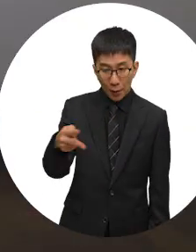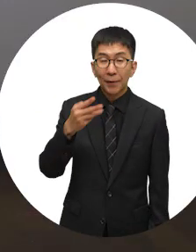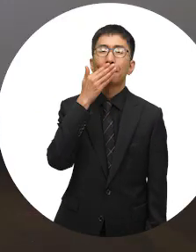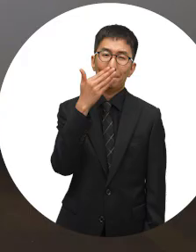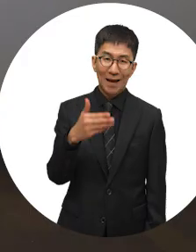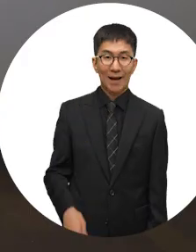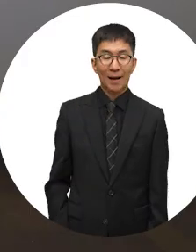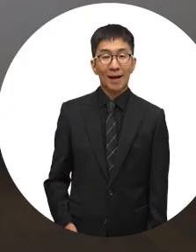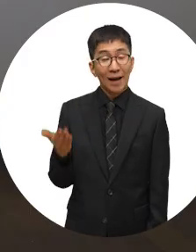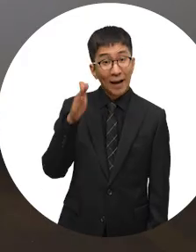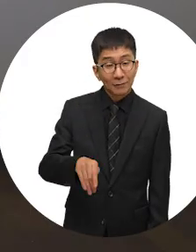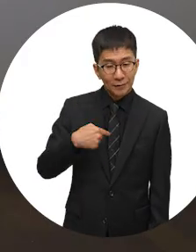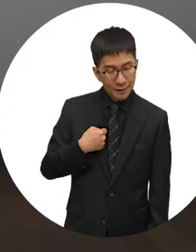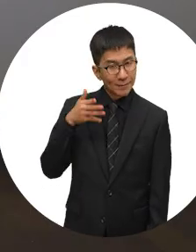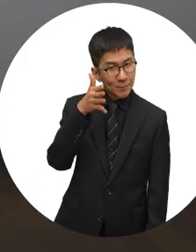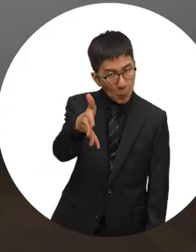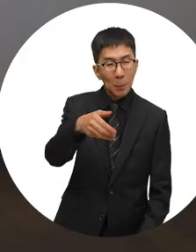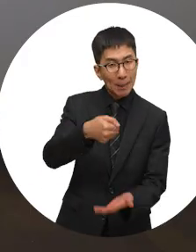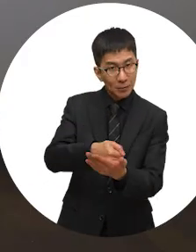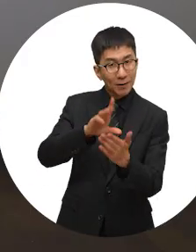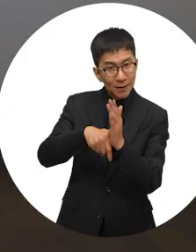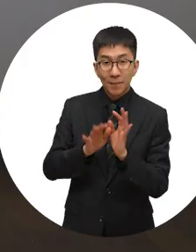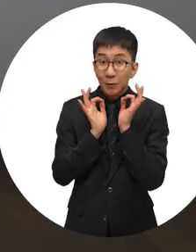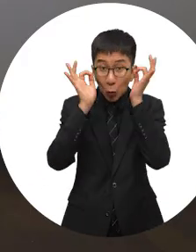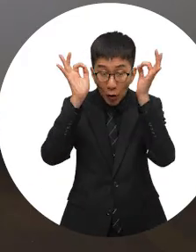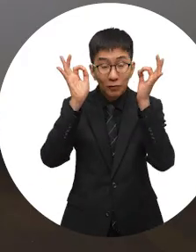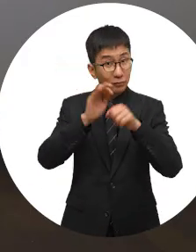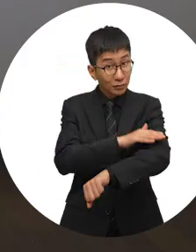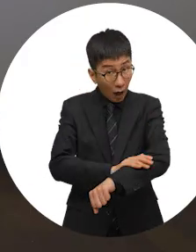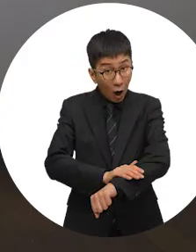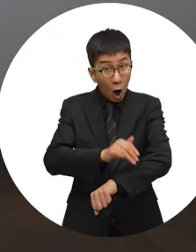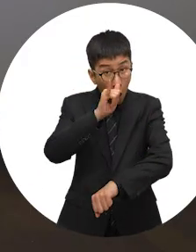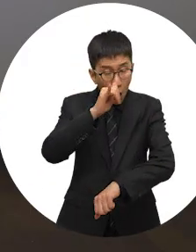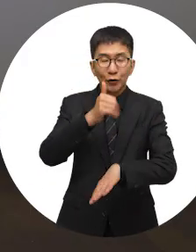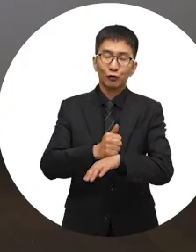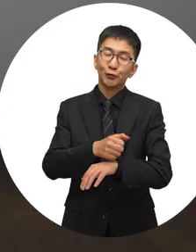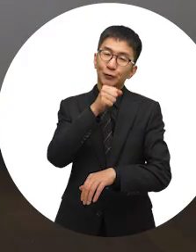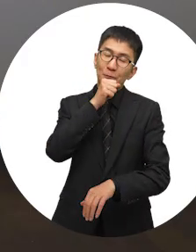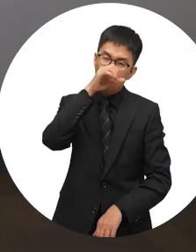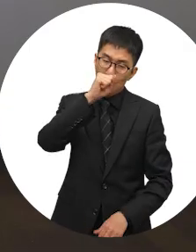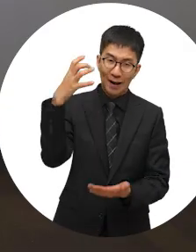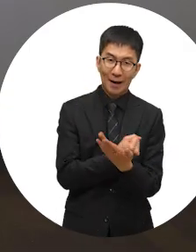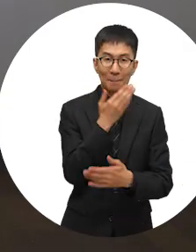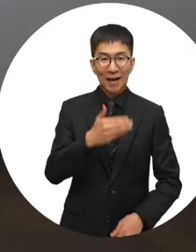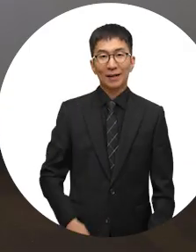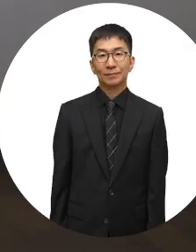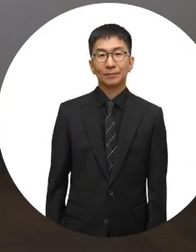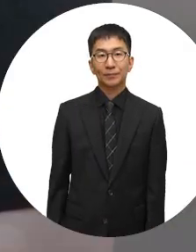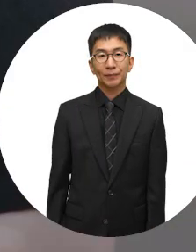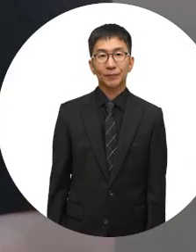변경되었다 하더라도 자신이 선택한 진로 안에서 구체적으로 노력한 과정이 관찰된다면 우수한 평가를 받을 수